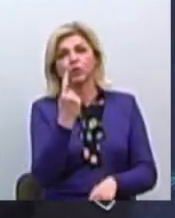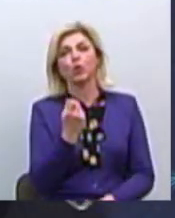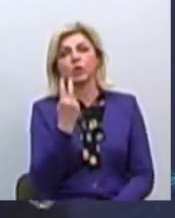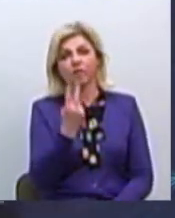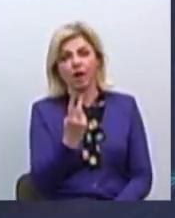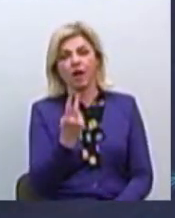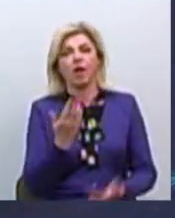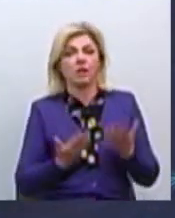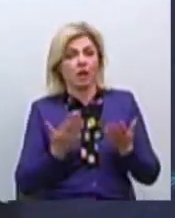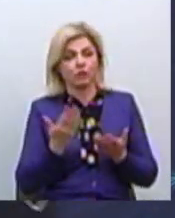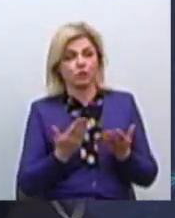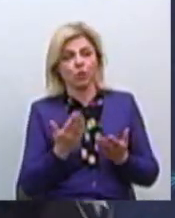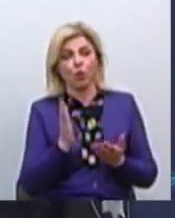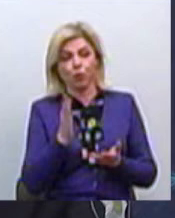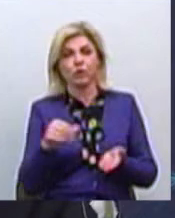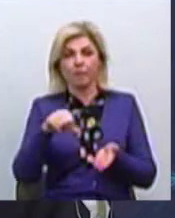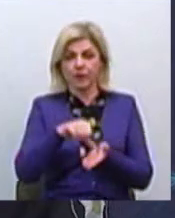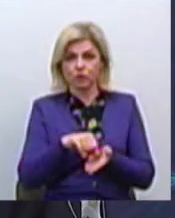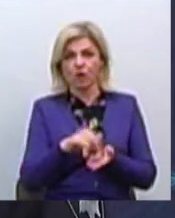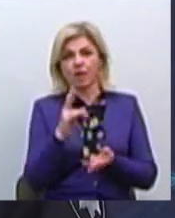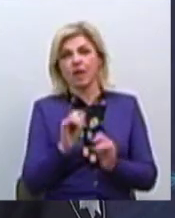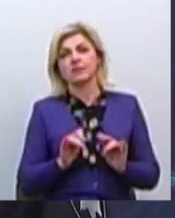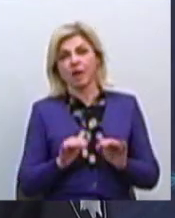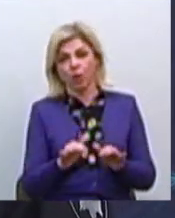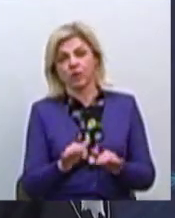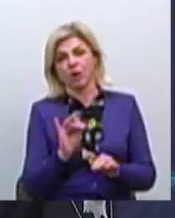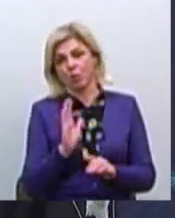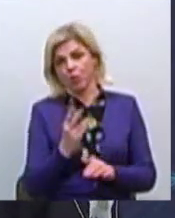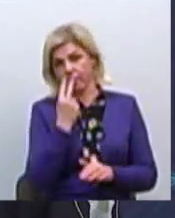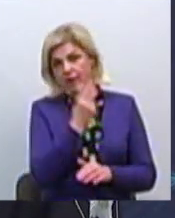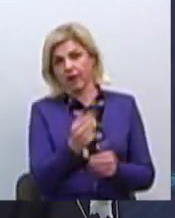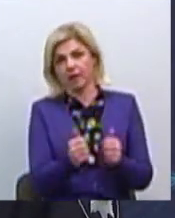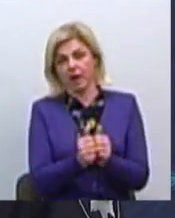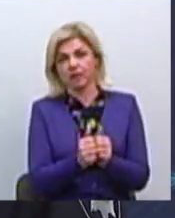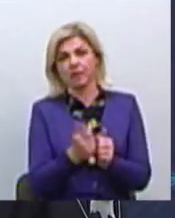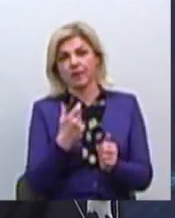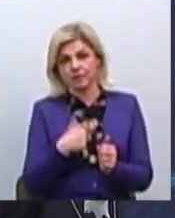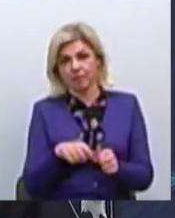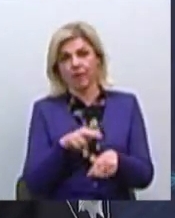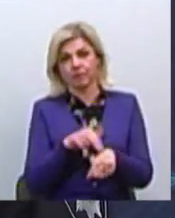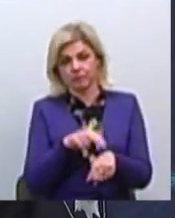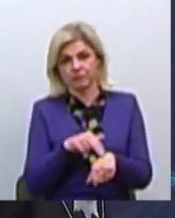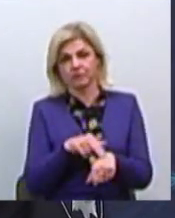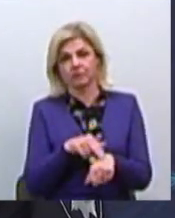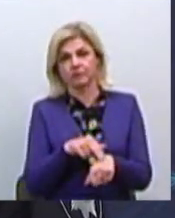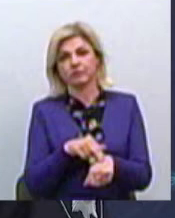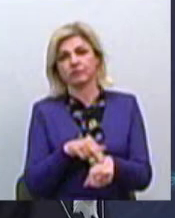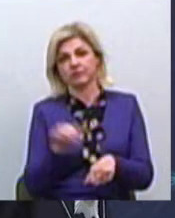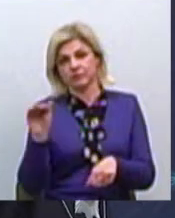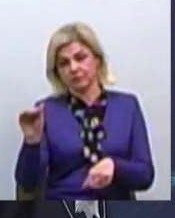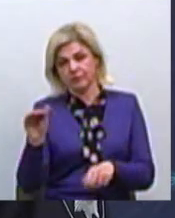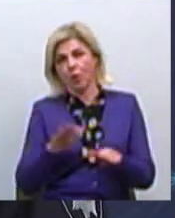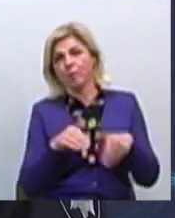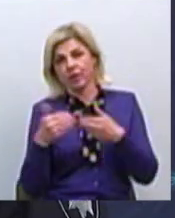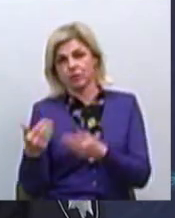якщо вони будуть присутні на заходи і будуть бачити біля себе працівників поліції, то